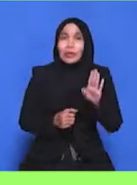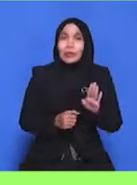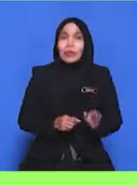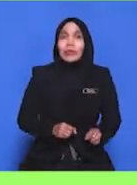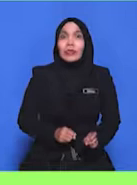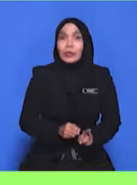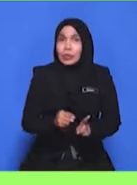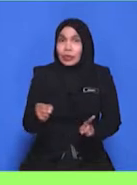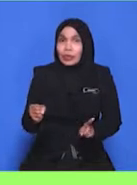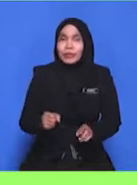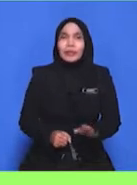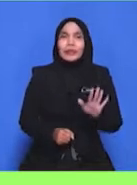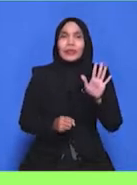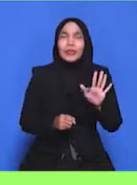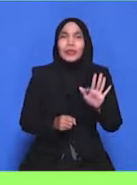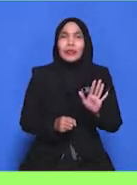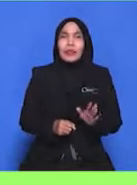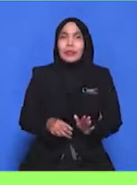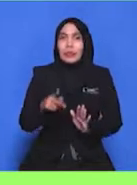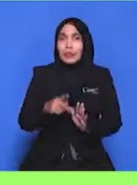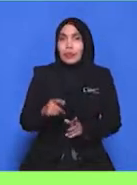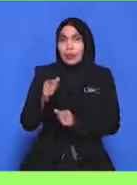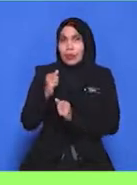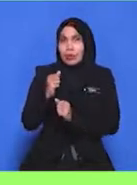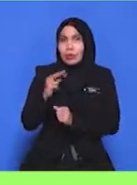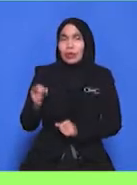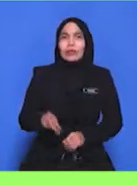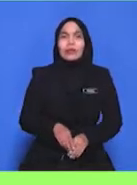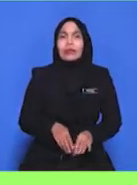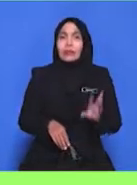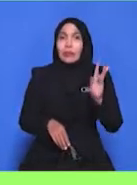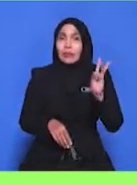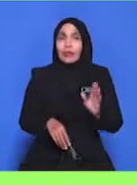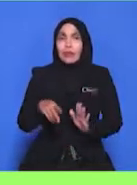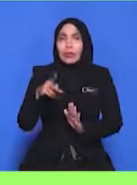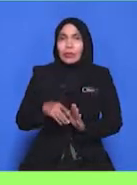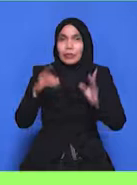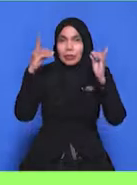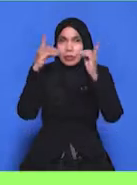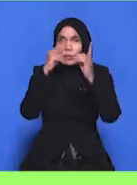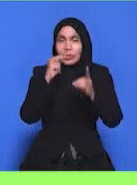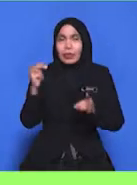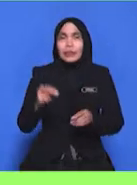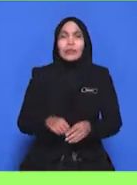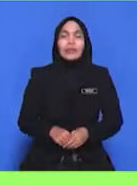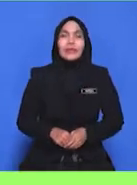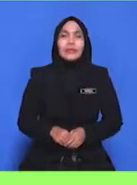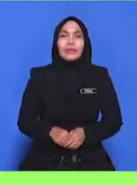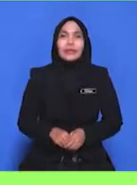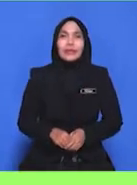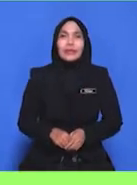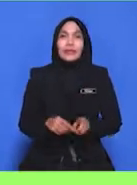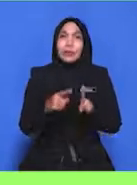sosial. Lima, ketenteraan. Enam, pendidikan. Kita lihat dulu yang pertama